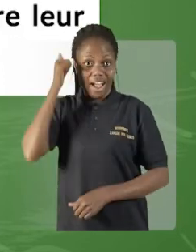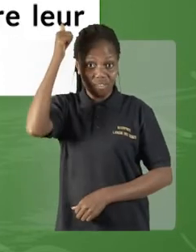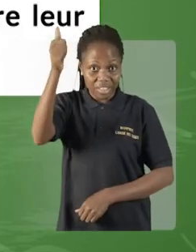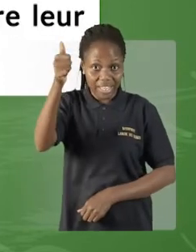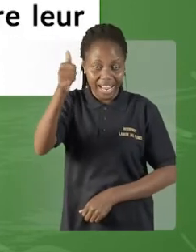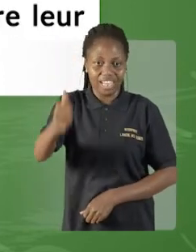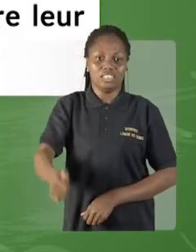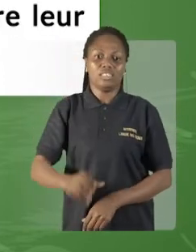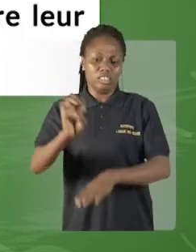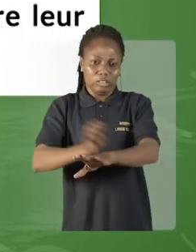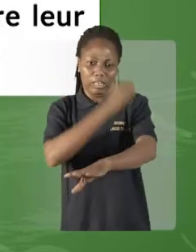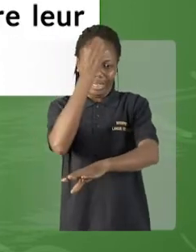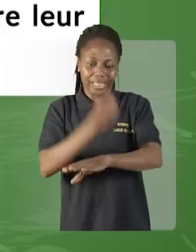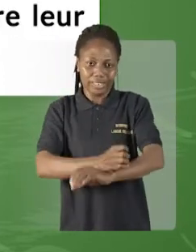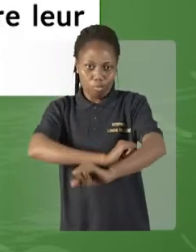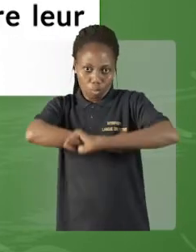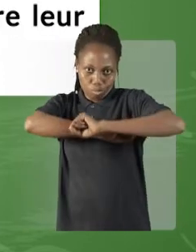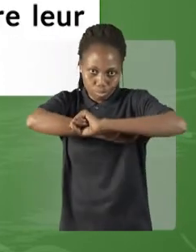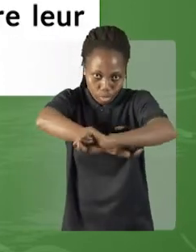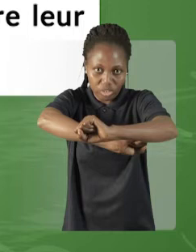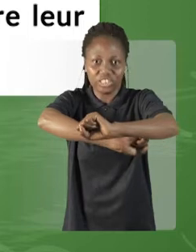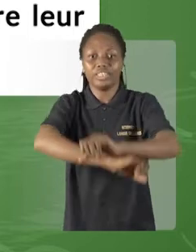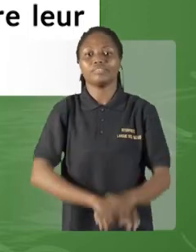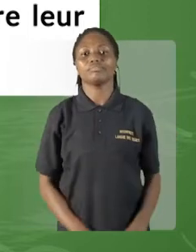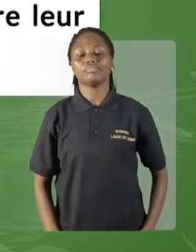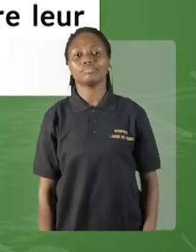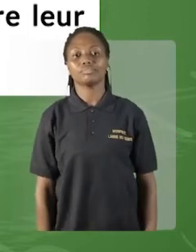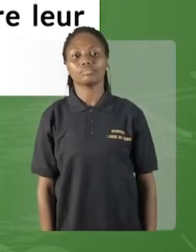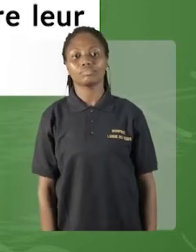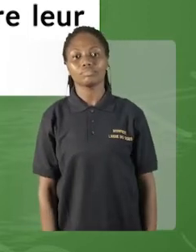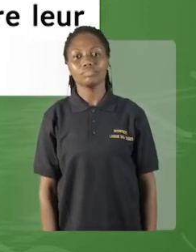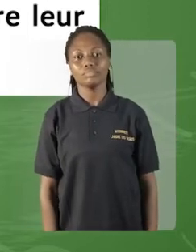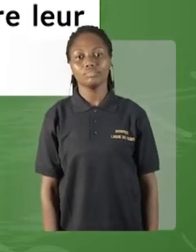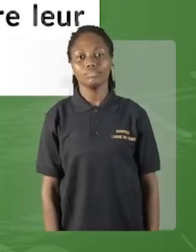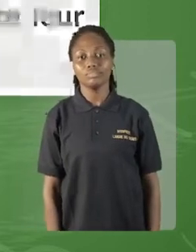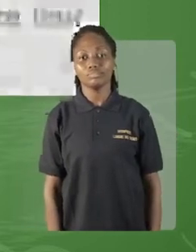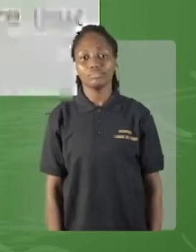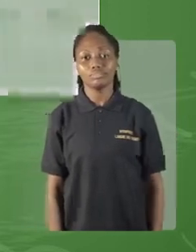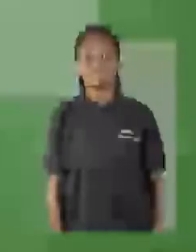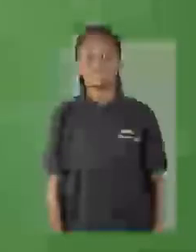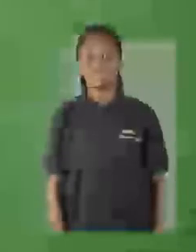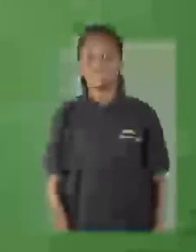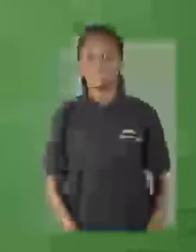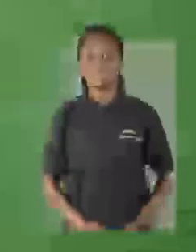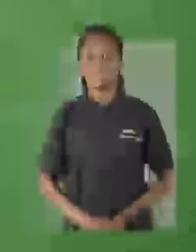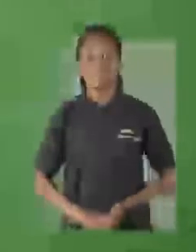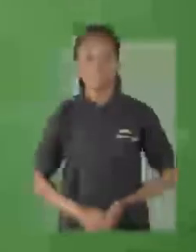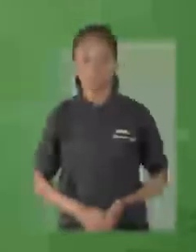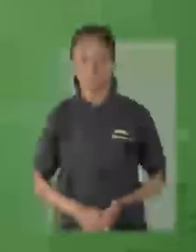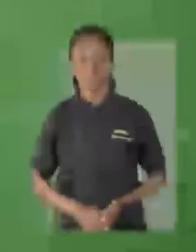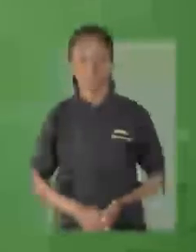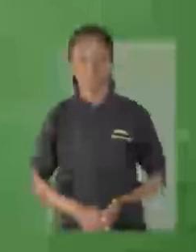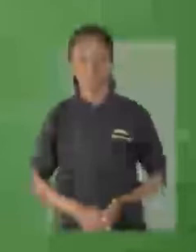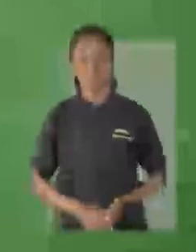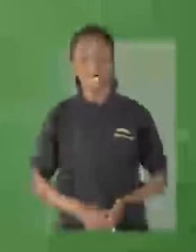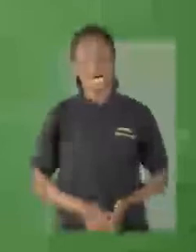de comprendre leur importance et de s'engager pour leur protection. En effet,